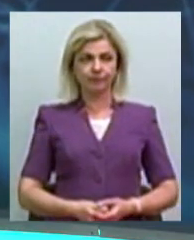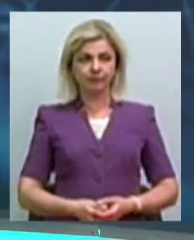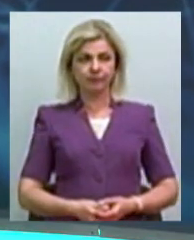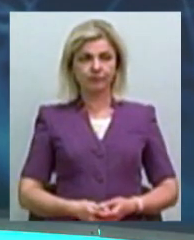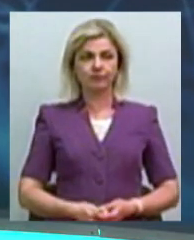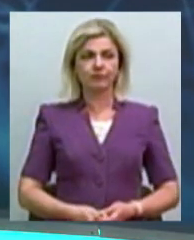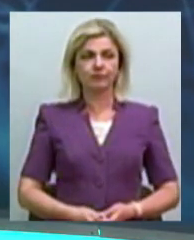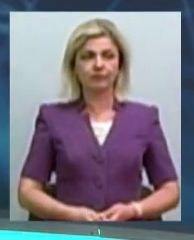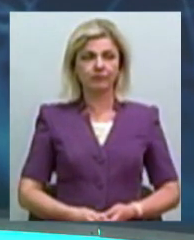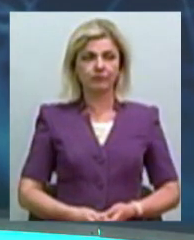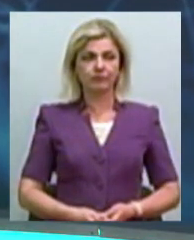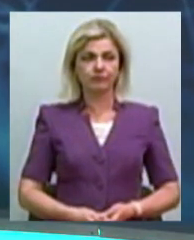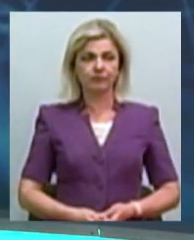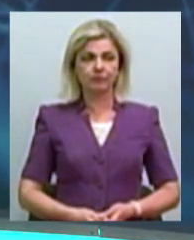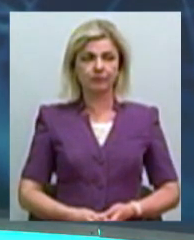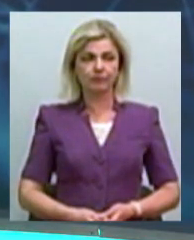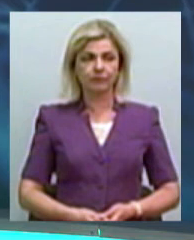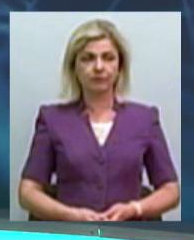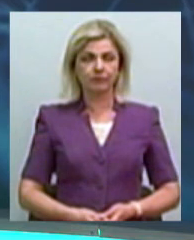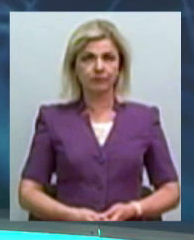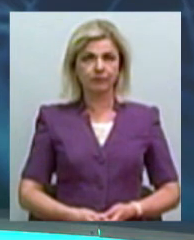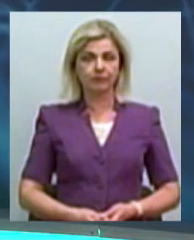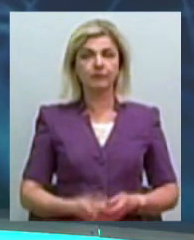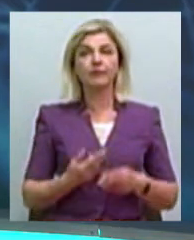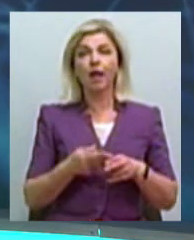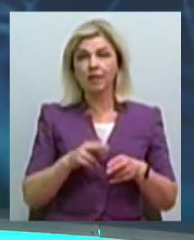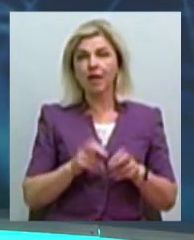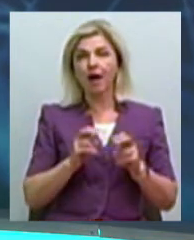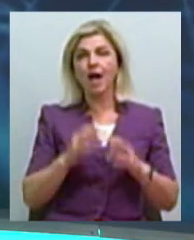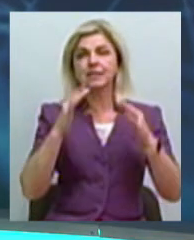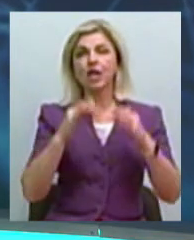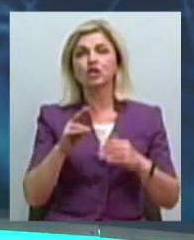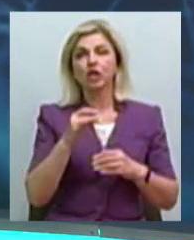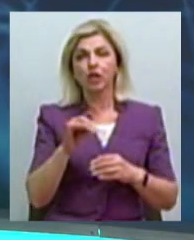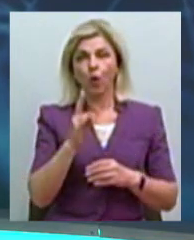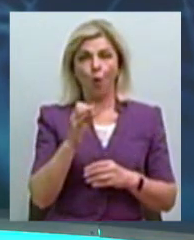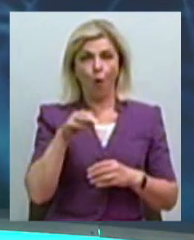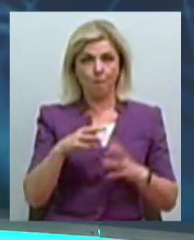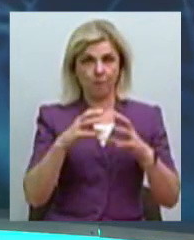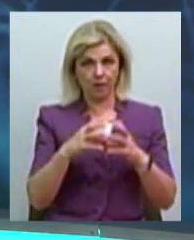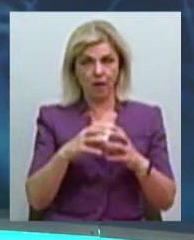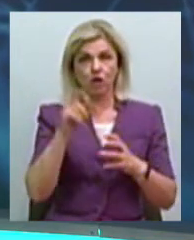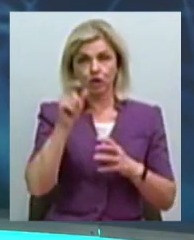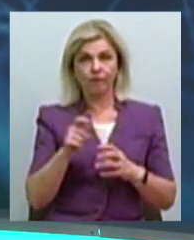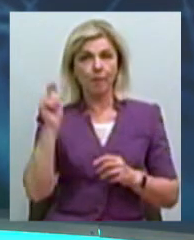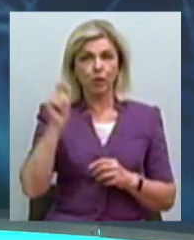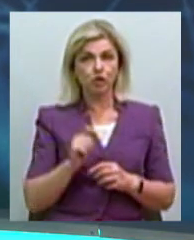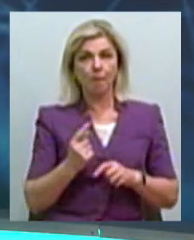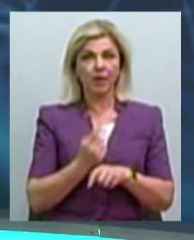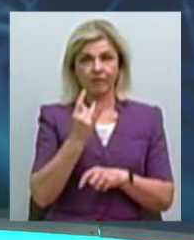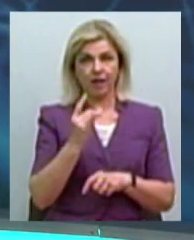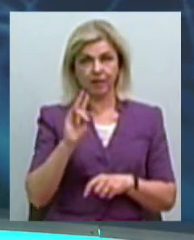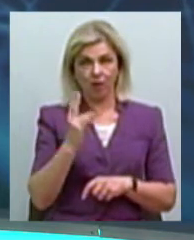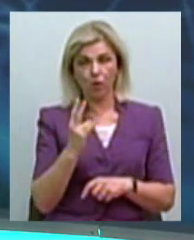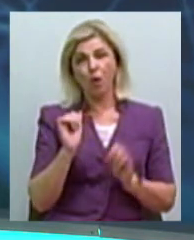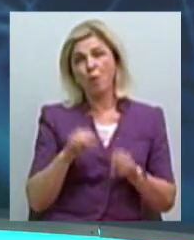можна, да, це знову ж такий сніжний ком. Да? Чоловік приїжджає перший раз в Миколаїв, можливо, случайно, можливо,